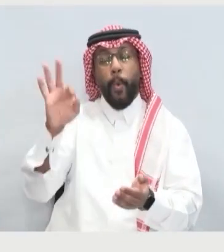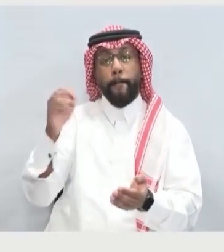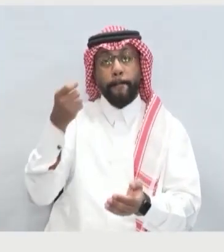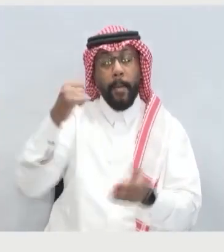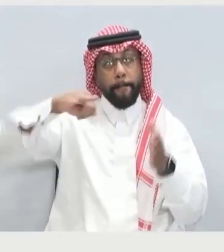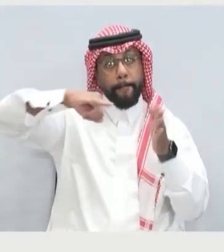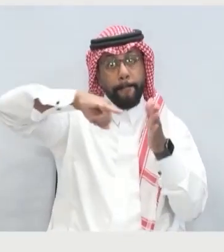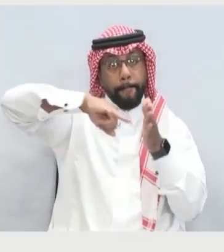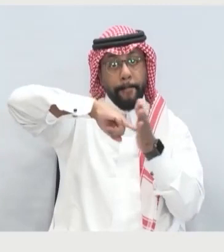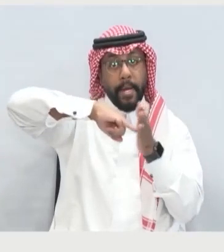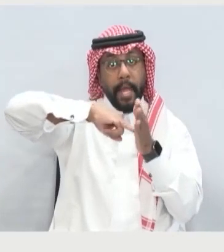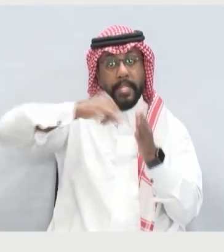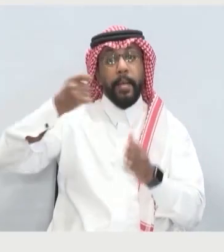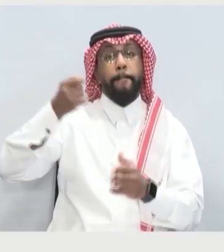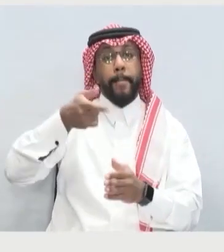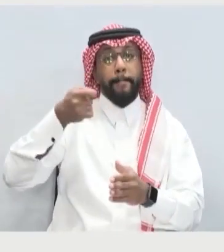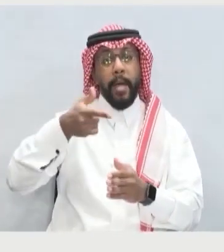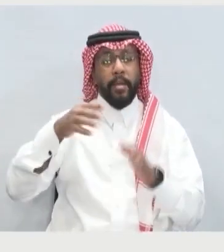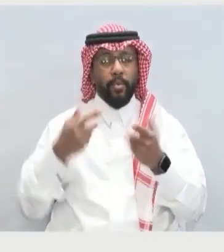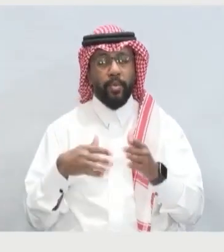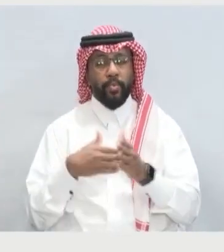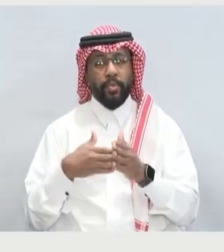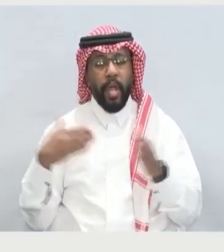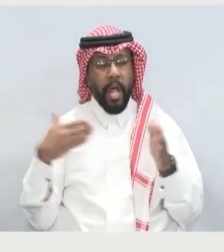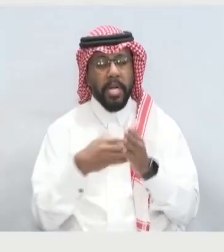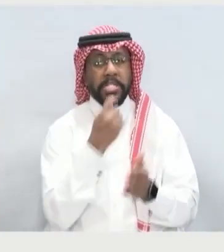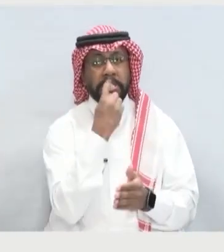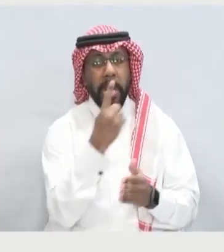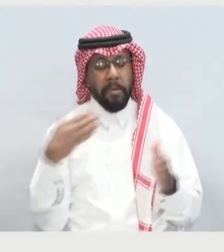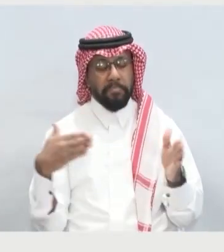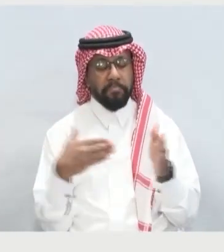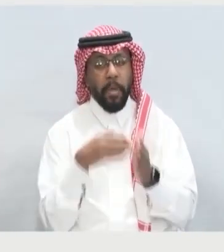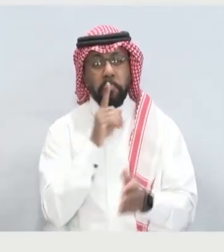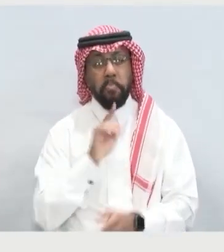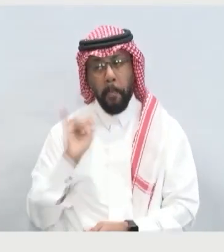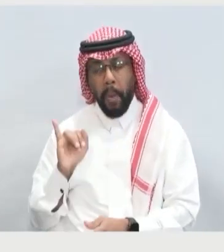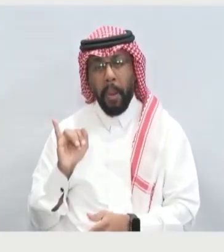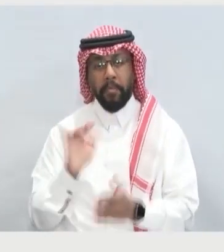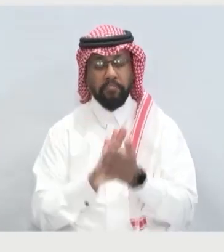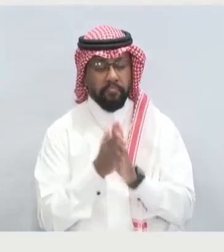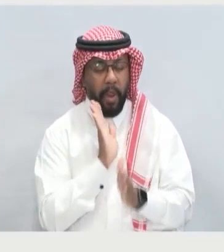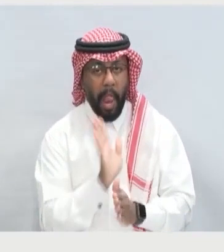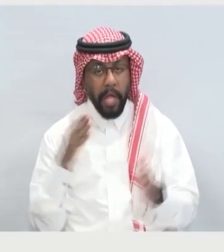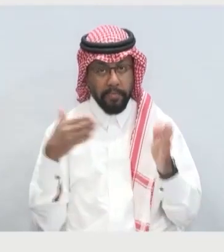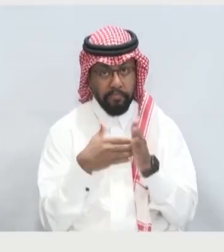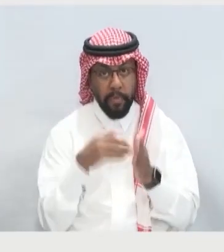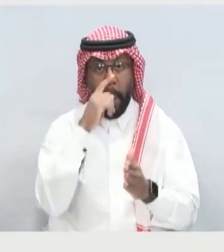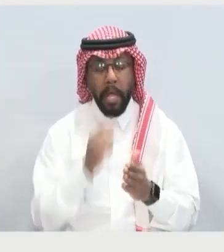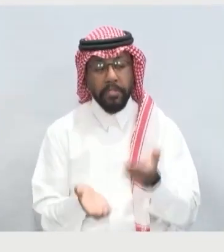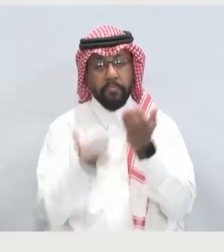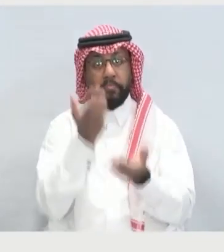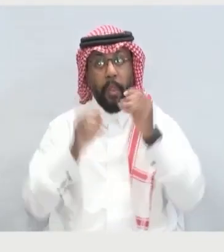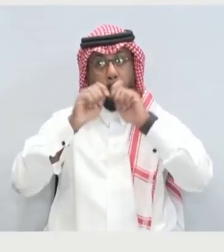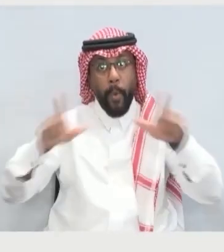في نهايه فتره ماليه مثلا نهايه العام وهي تشير الى قيمه الاصول والالتزامات